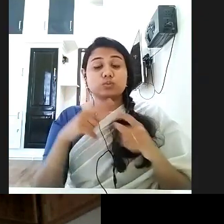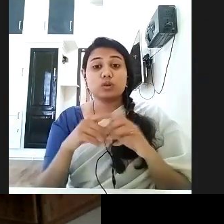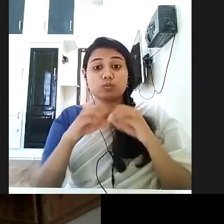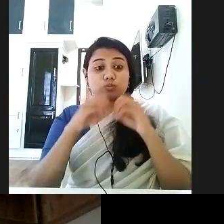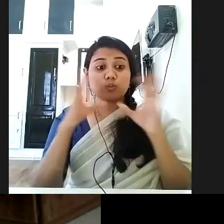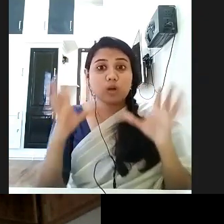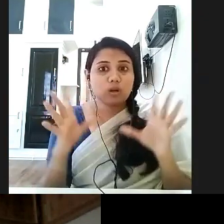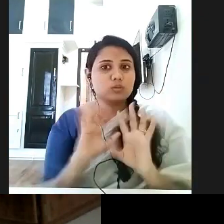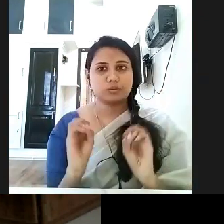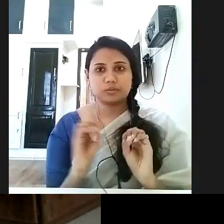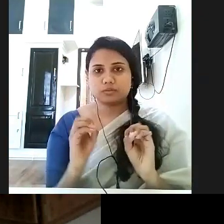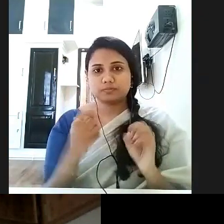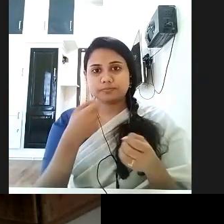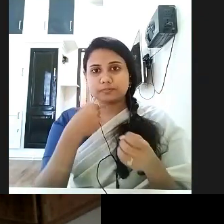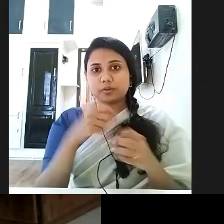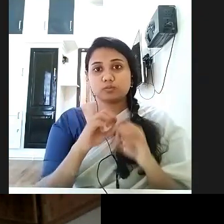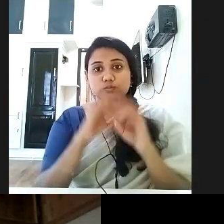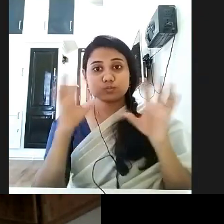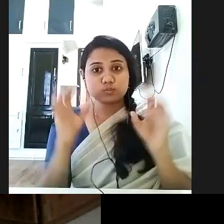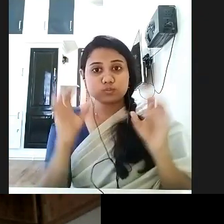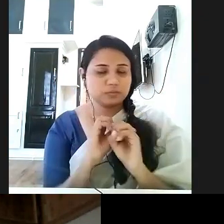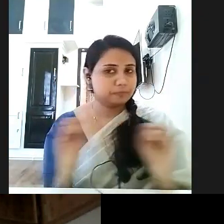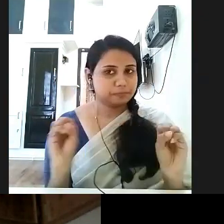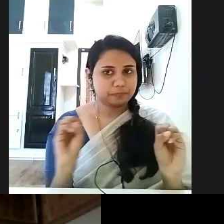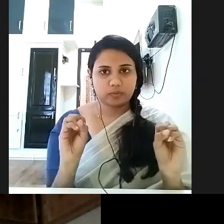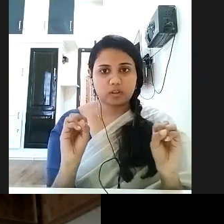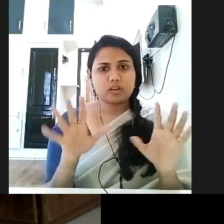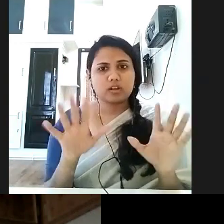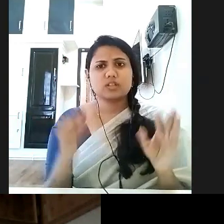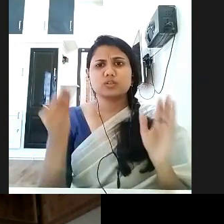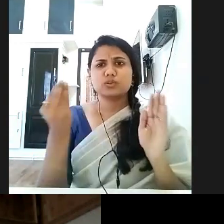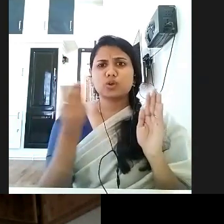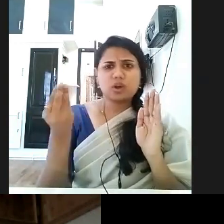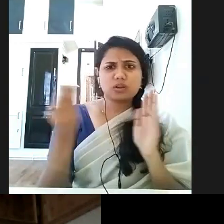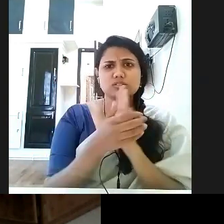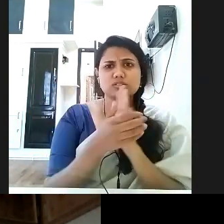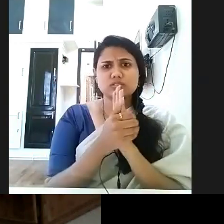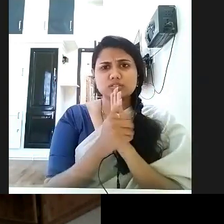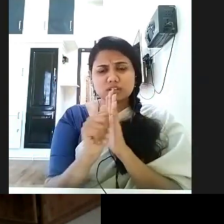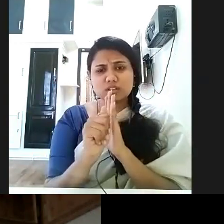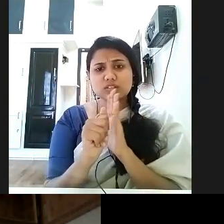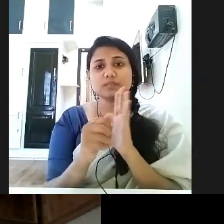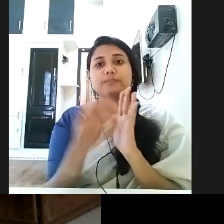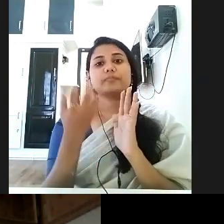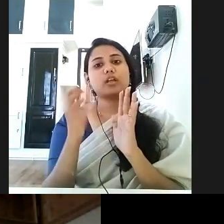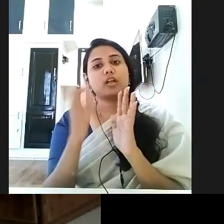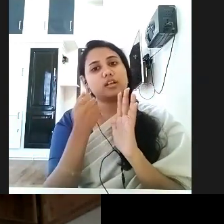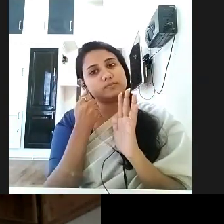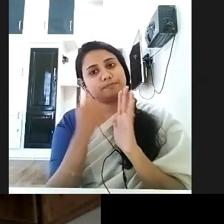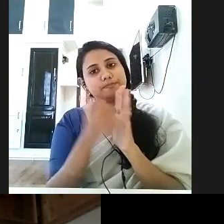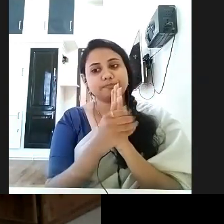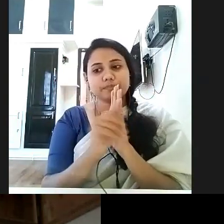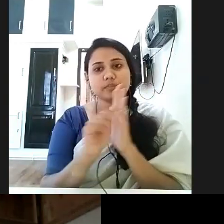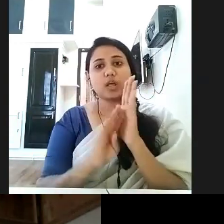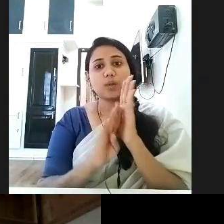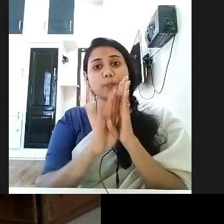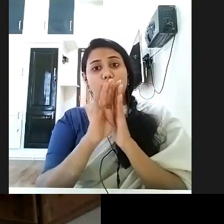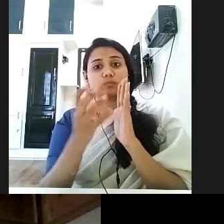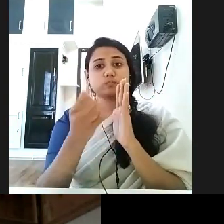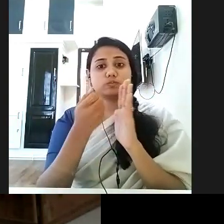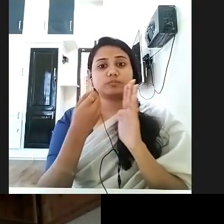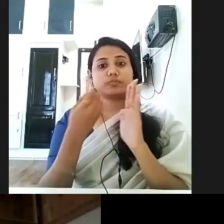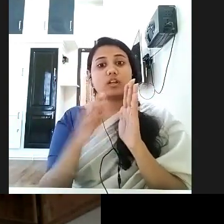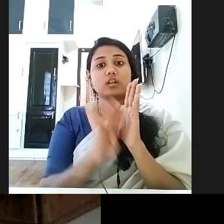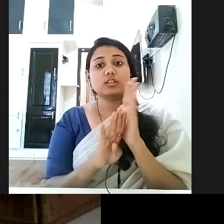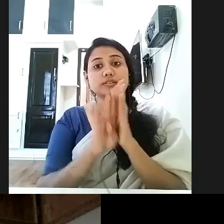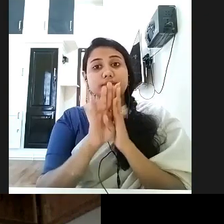മിറാക്കിൾ സംഭവിക്കുന്നുള്ളത് അല്ല മരുന്ന് കൊണ്ട്. ബട്ട് ഉള്ള ചെറിയ ചെറിയ കഴിവുകൾ കിട്ടുന്നത് യെസ് പോസിബിൾ ആണ് മരുന്ന് കൊണ്ട്. ഉള്ള കഴിവുകൾ